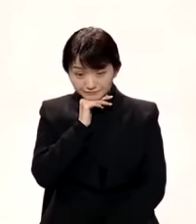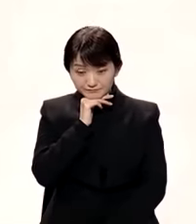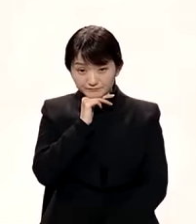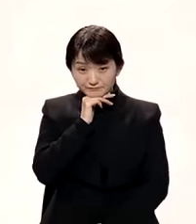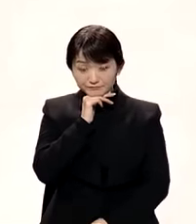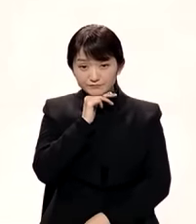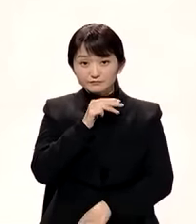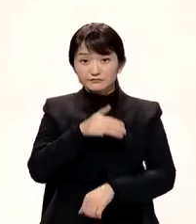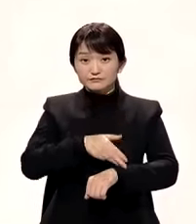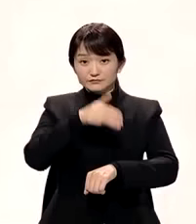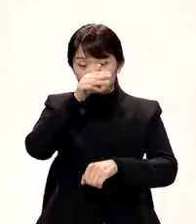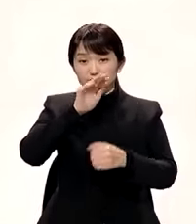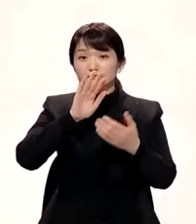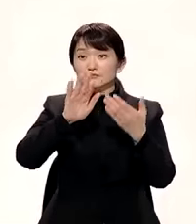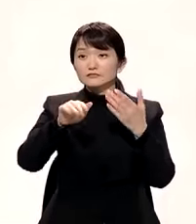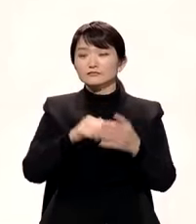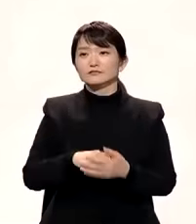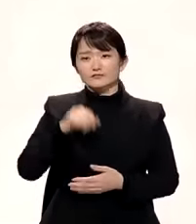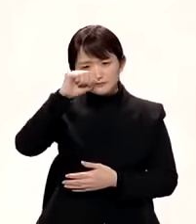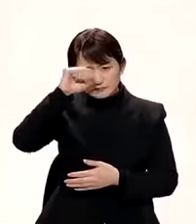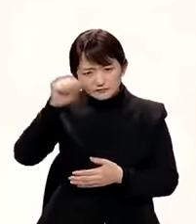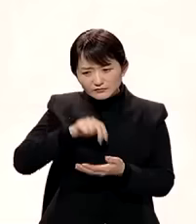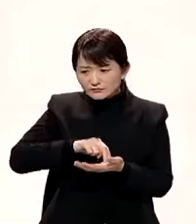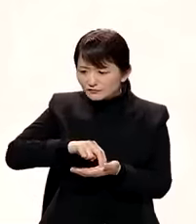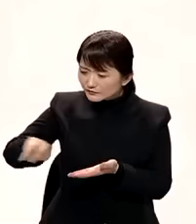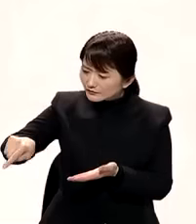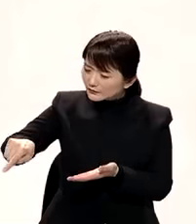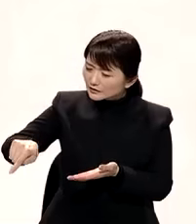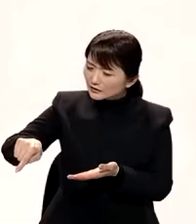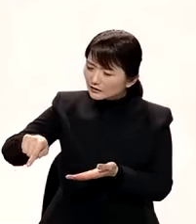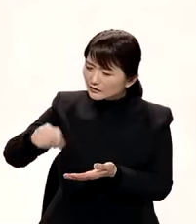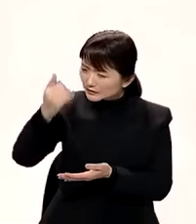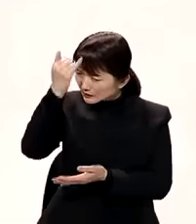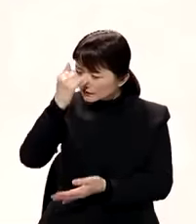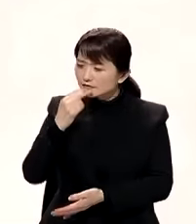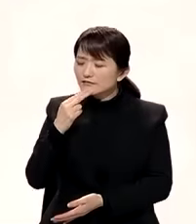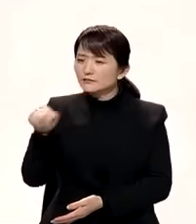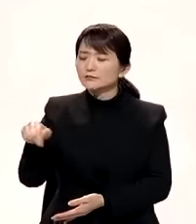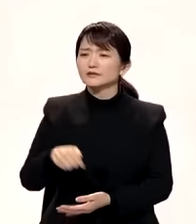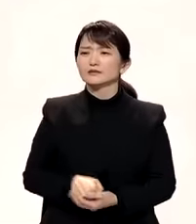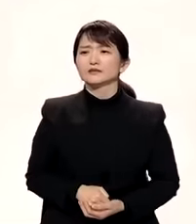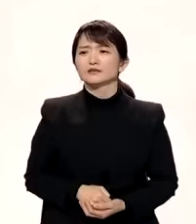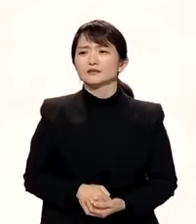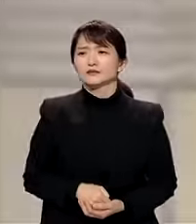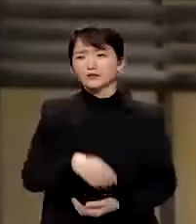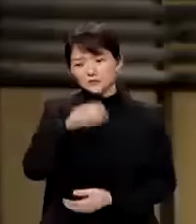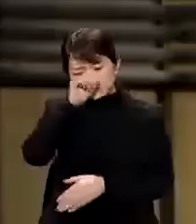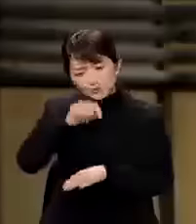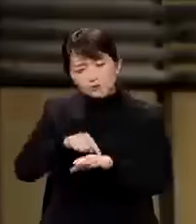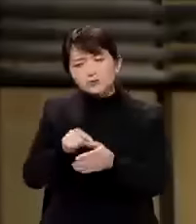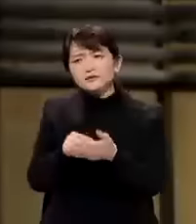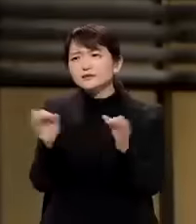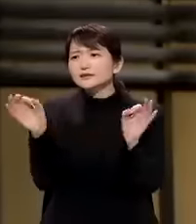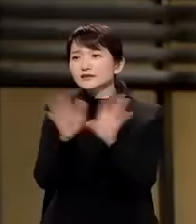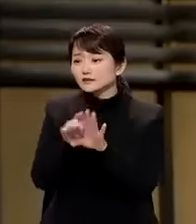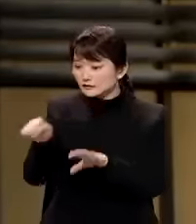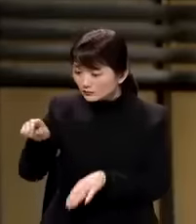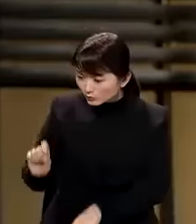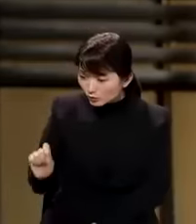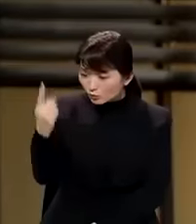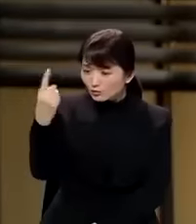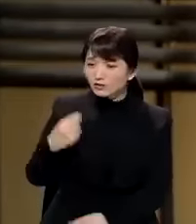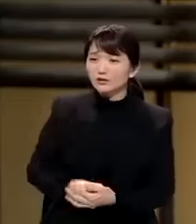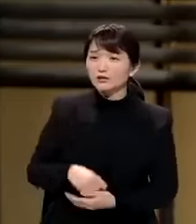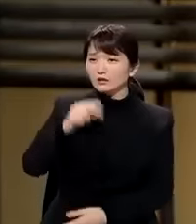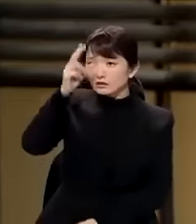넘어서 새벽에 문자한통 보내서 이런게 이게 도리가 아니지 않느냐 좋은 마음 다 사라지려고 한다 게다가 당신 때문에